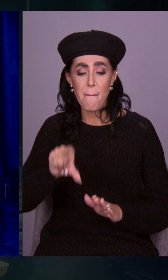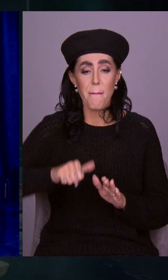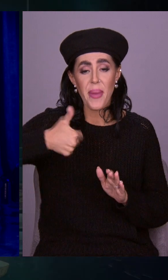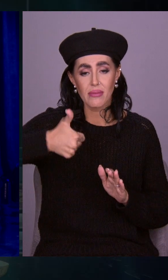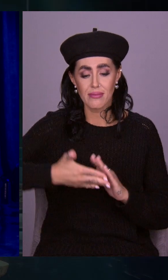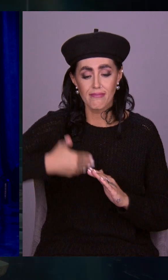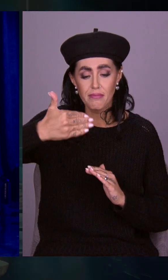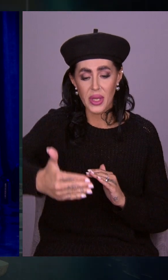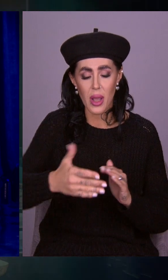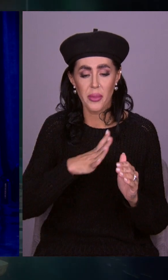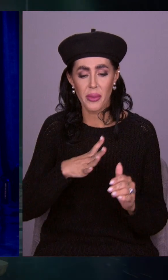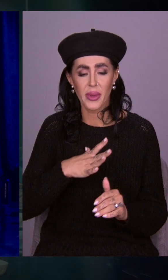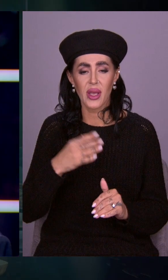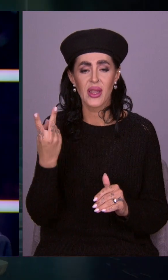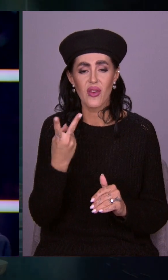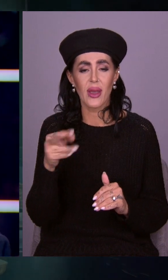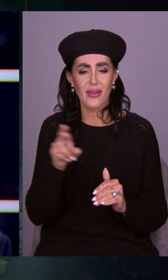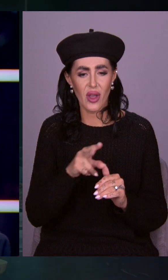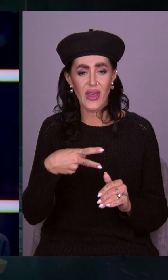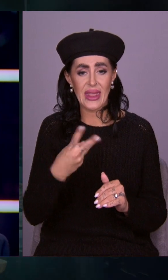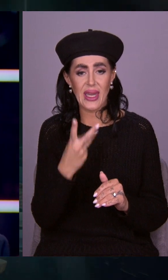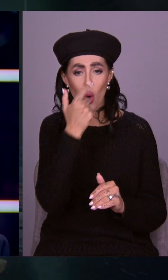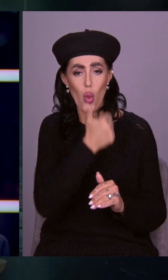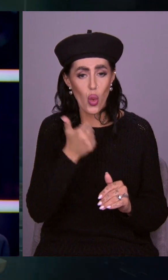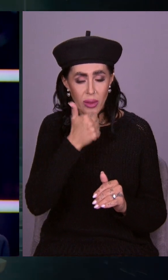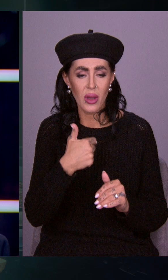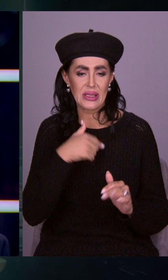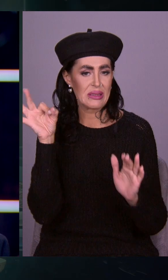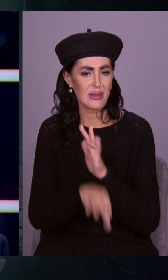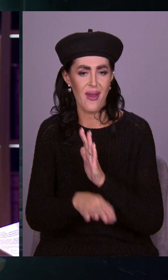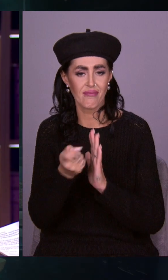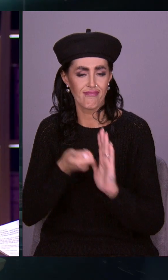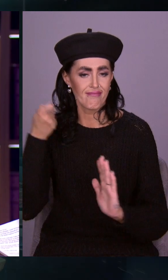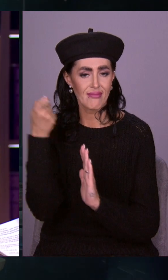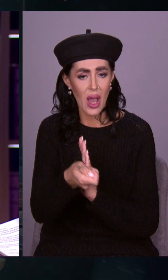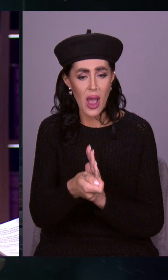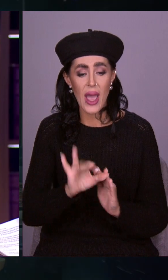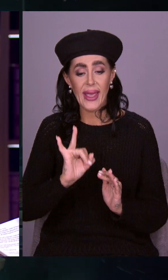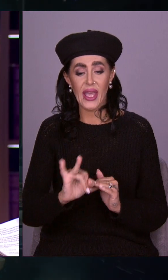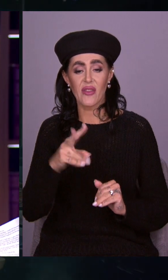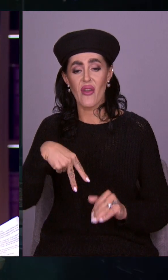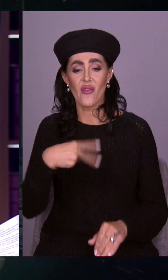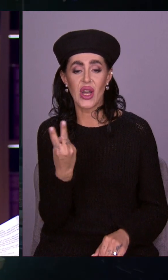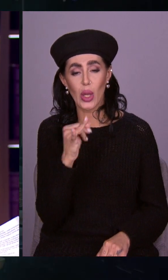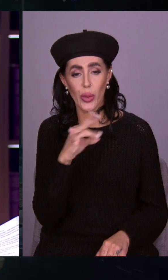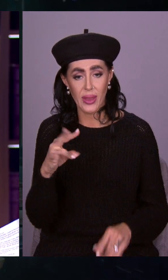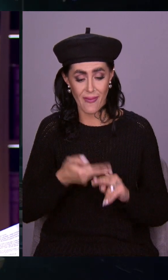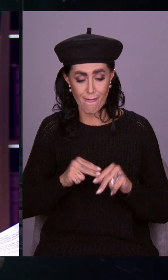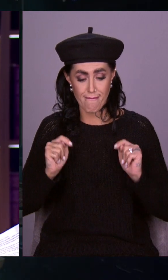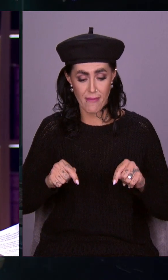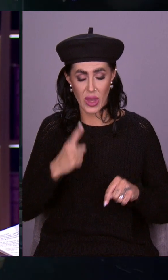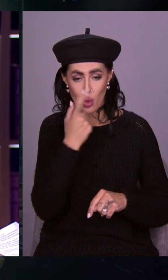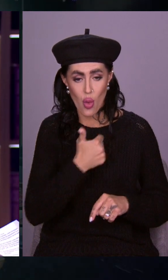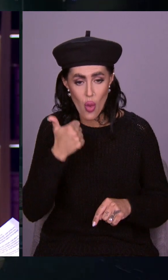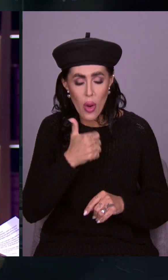зробили 2 січня 2023 року, в перший робочий день. І от 22 червня цього ж року